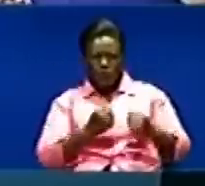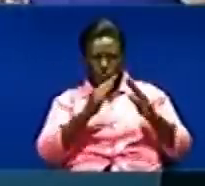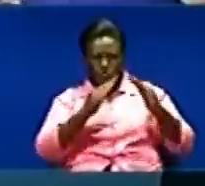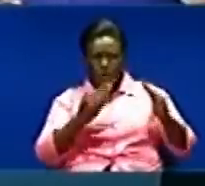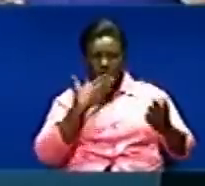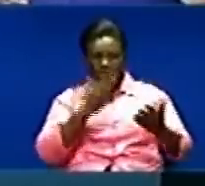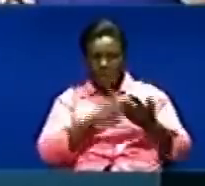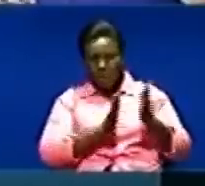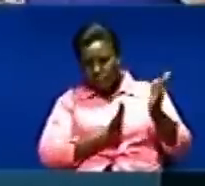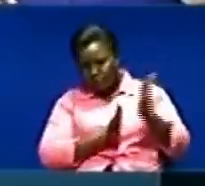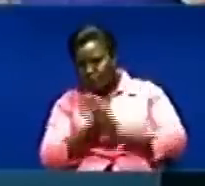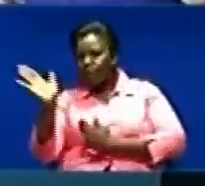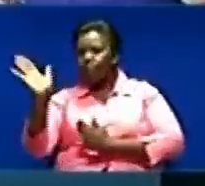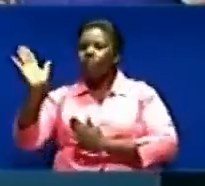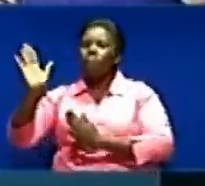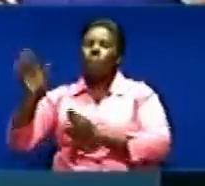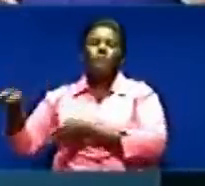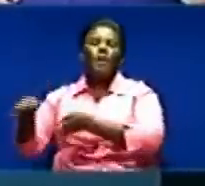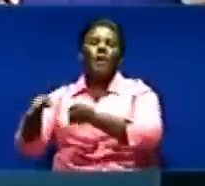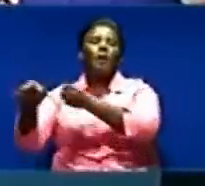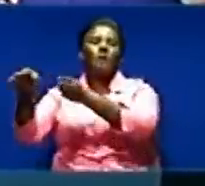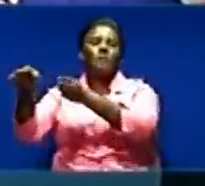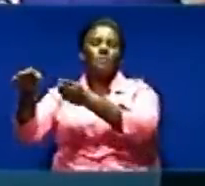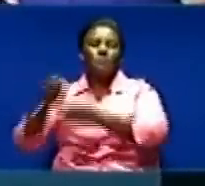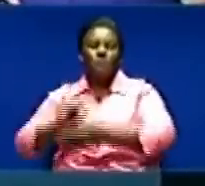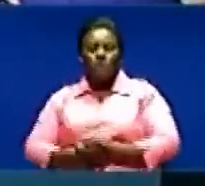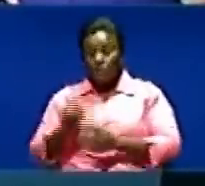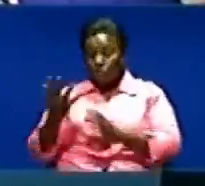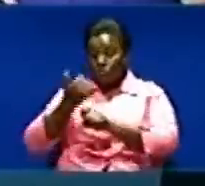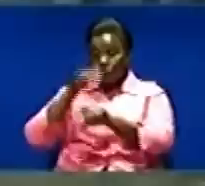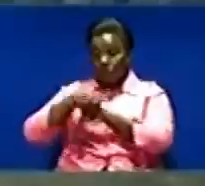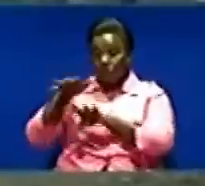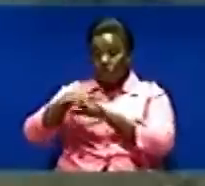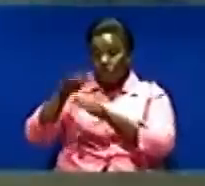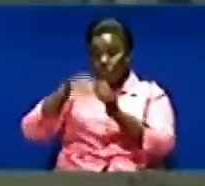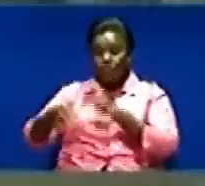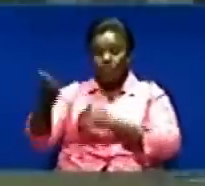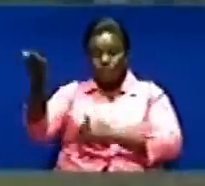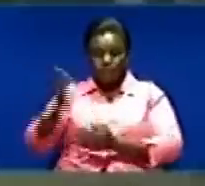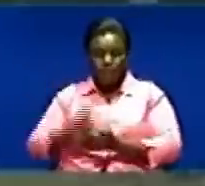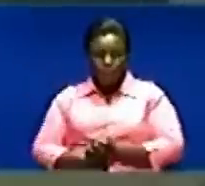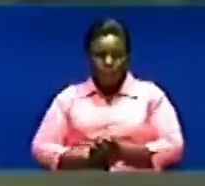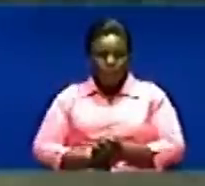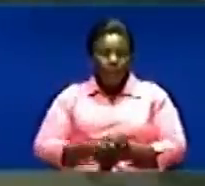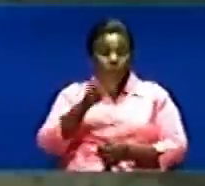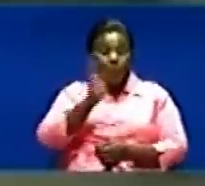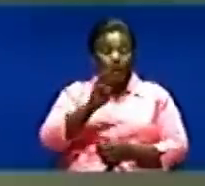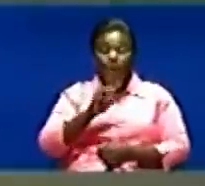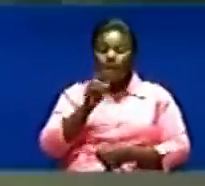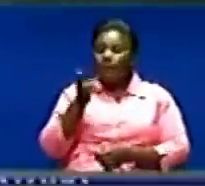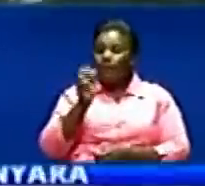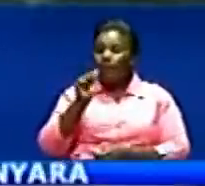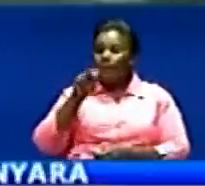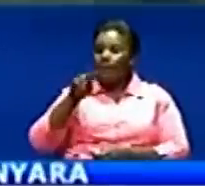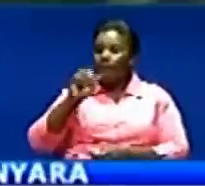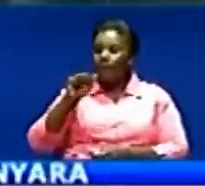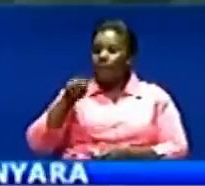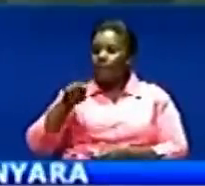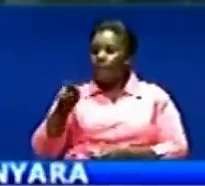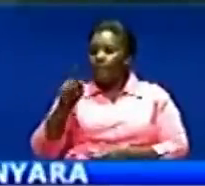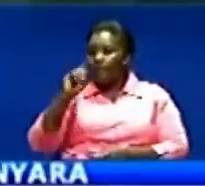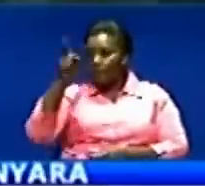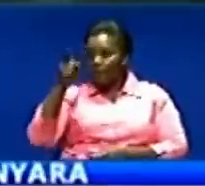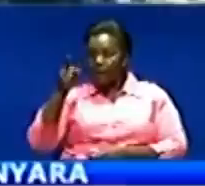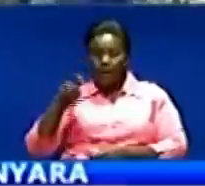mitaani. Joakim Kapembe, tuwabarishe zaidi. Wilaya ya Hanang mkoani Manyara, moja ya eneo